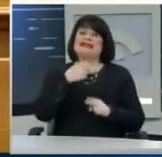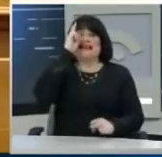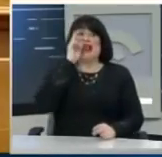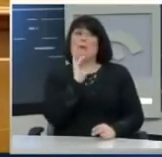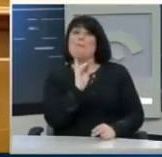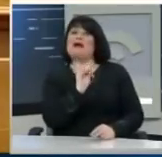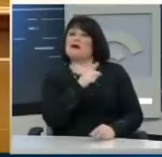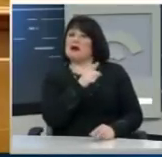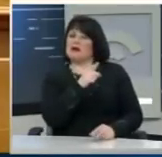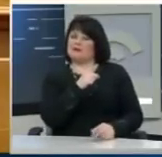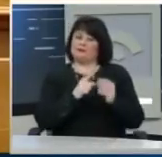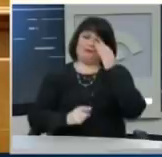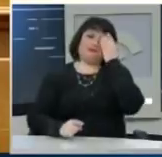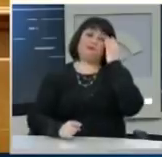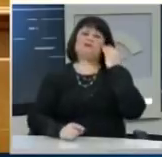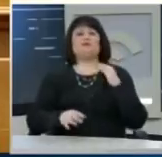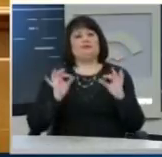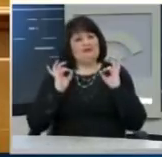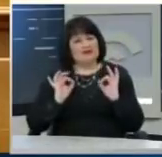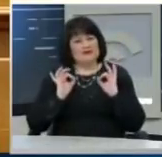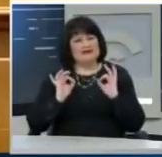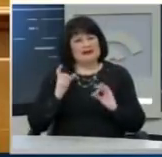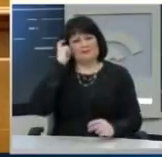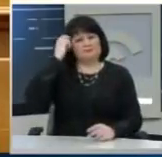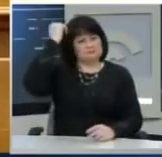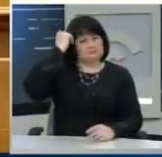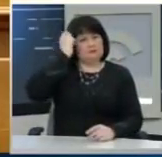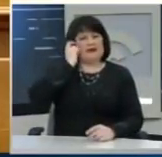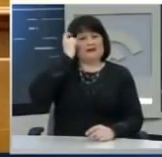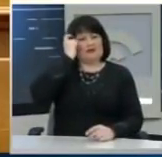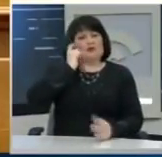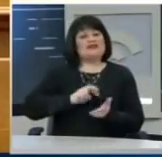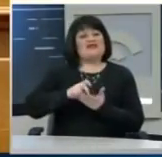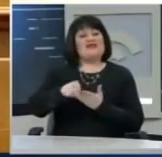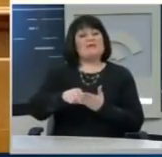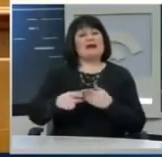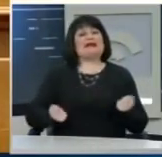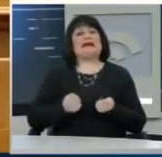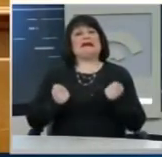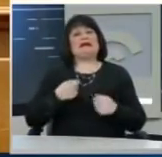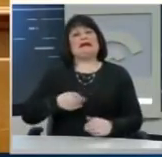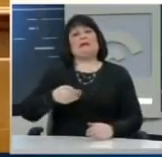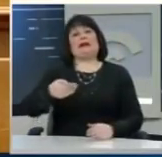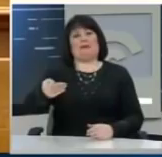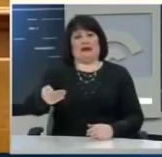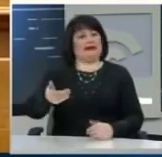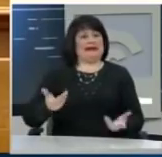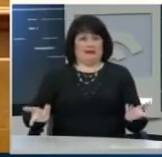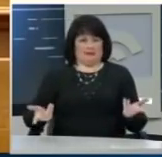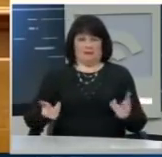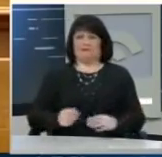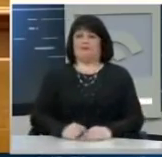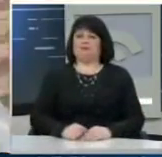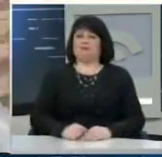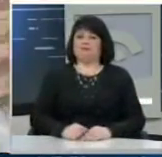Γερμανία. Και βεβαίως να έχουμε στο μυαλό μας και τα βήματα που θα ακολουθήσουν σε κάθε εκδοχή.